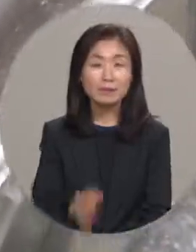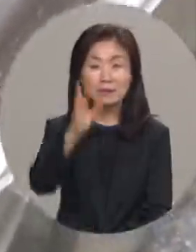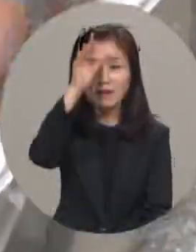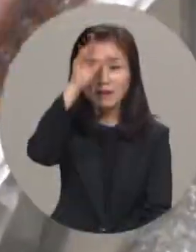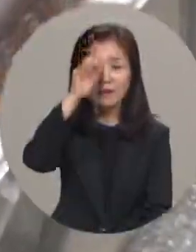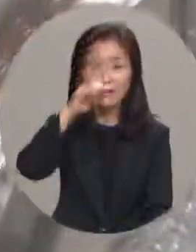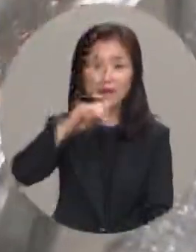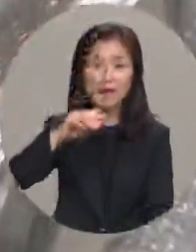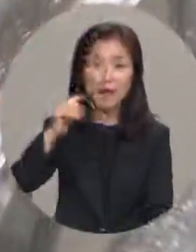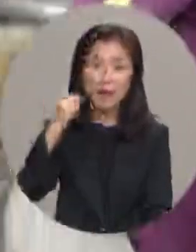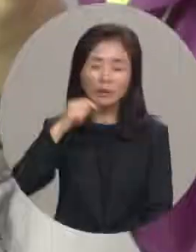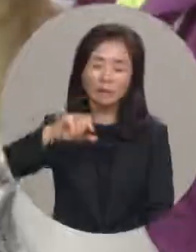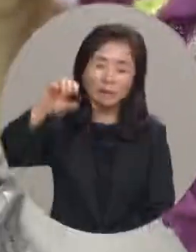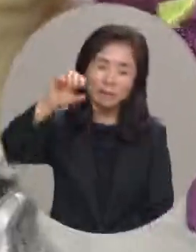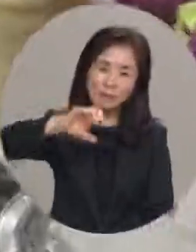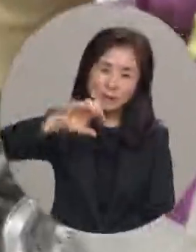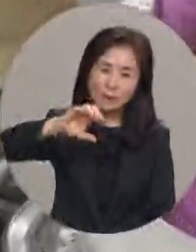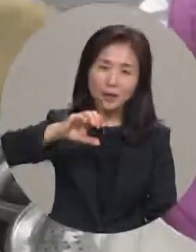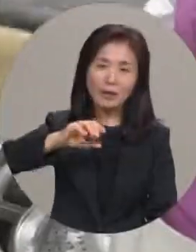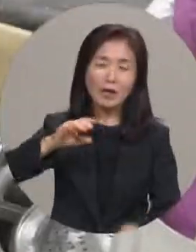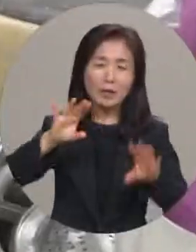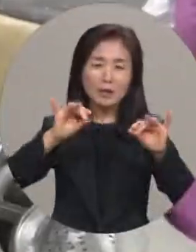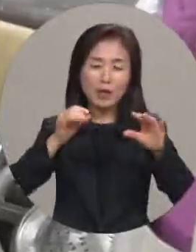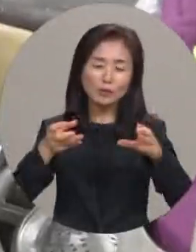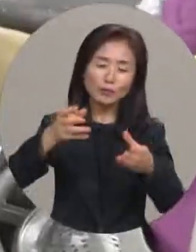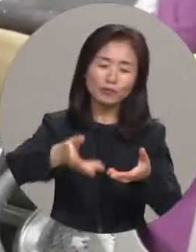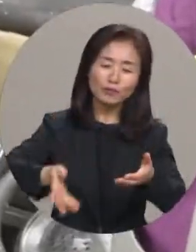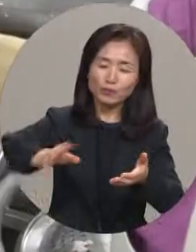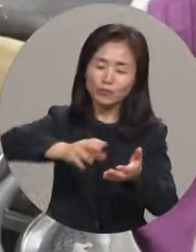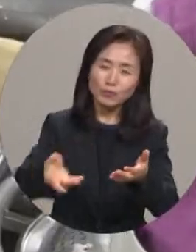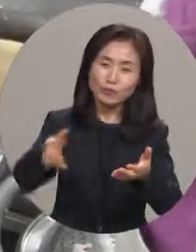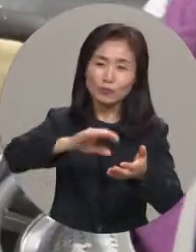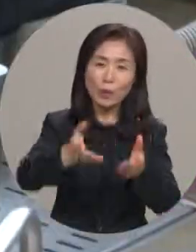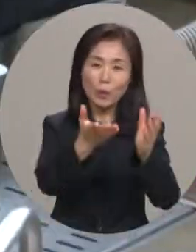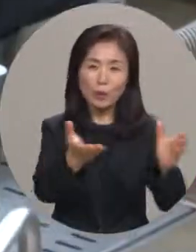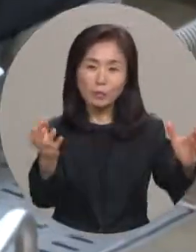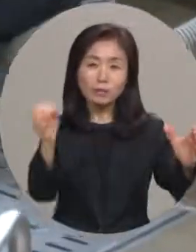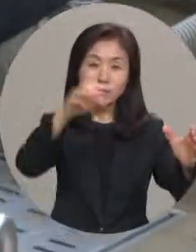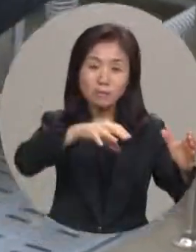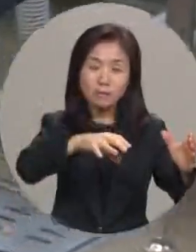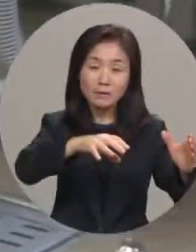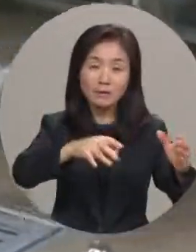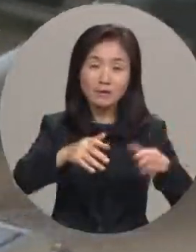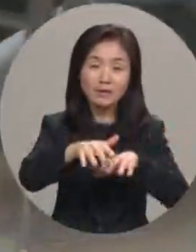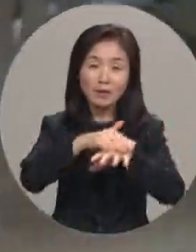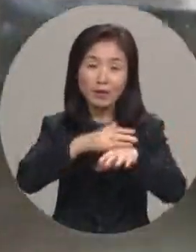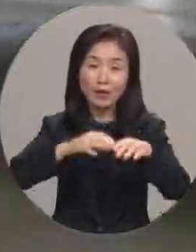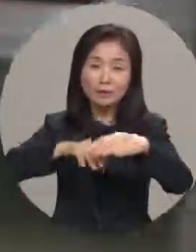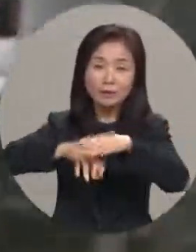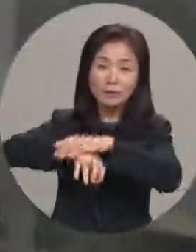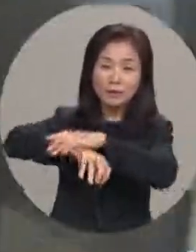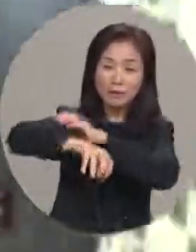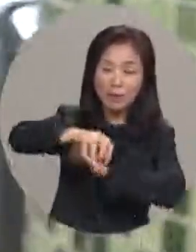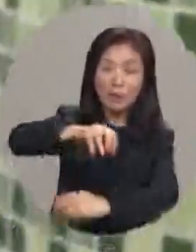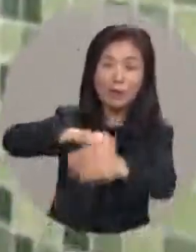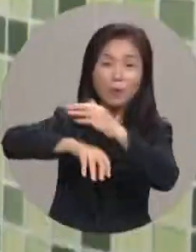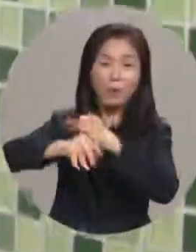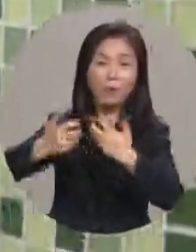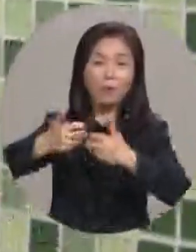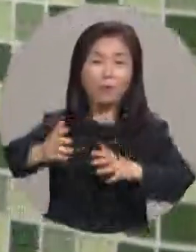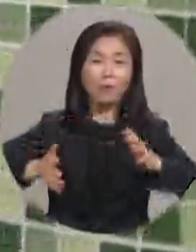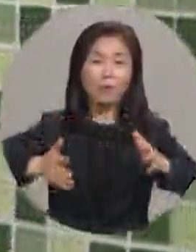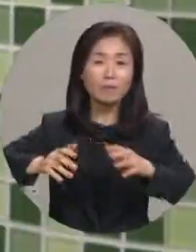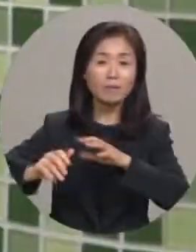생닭에 간을 하고 밀가루를 입혀 통에 집어넣습니다. 잠시 뒤 천을 두른 긴 로봇 팔이 채를